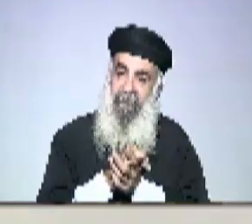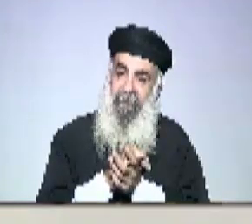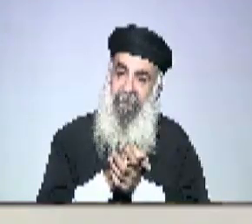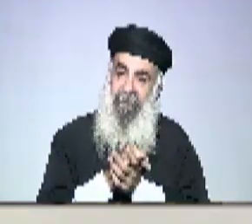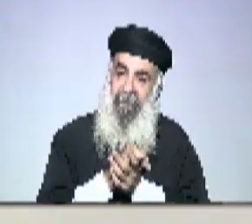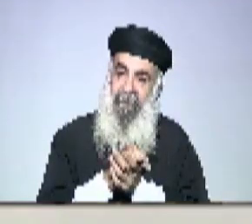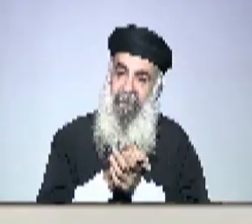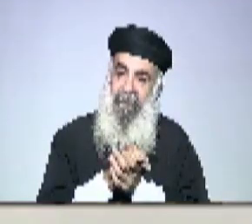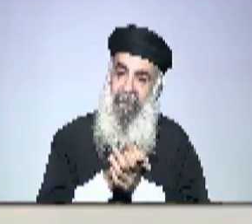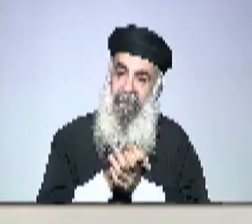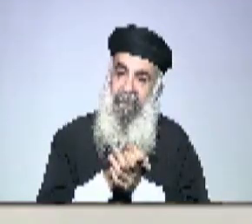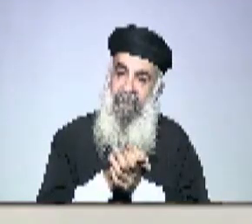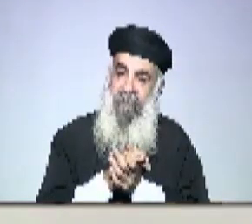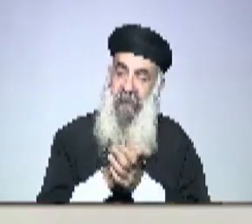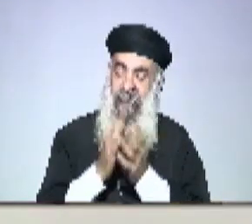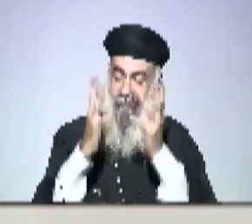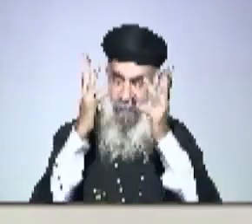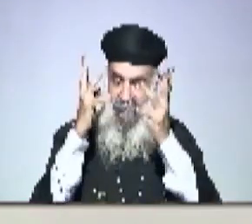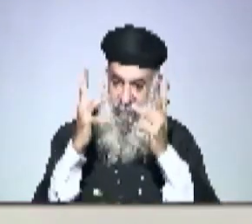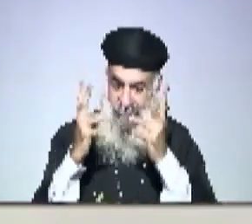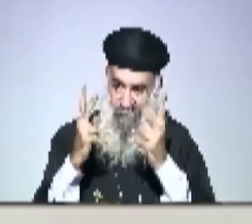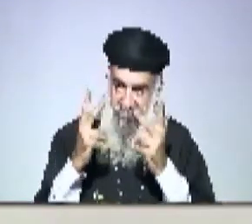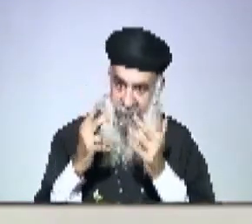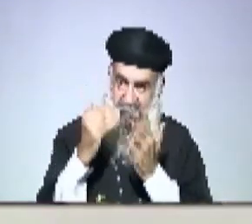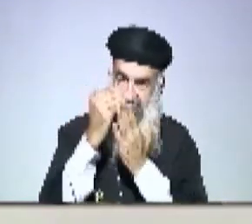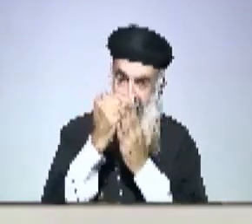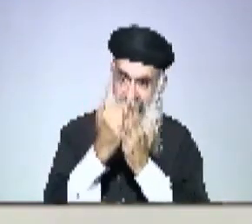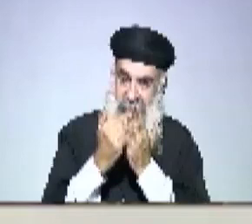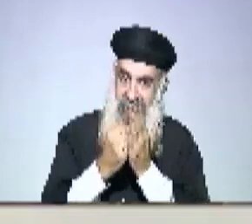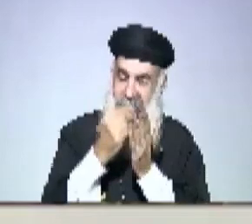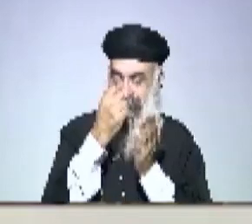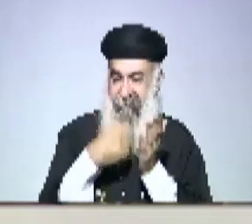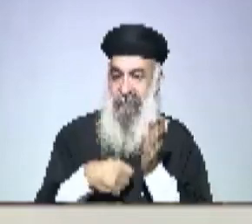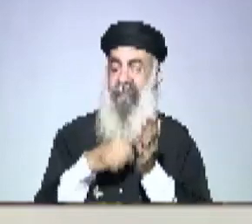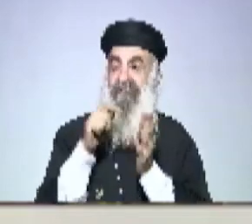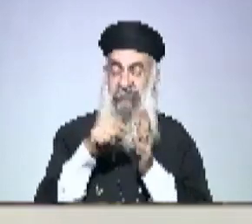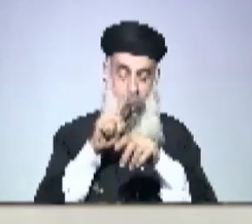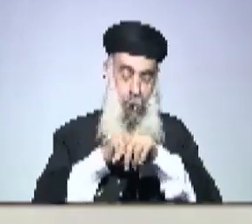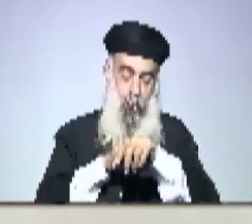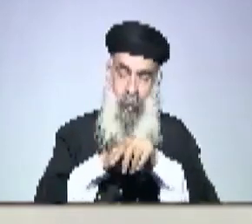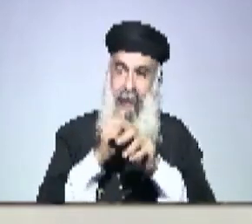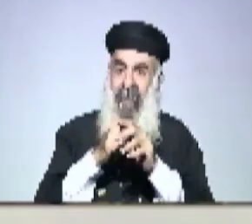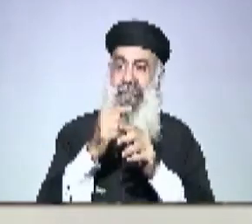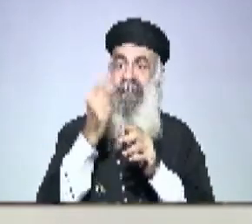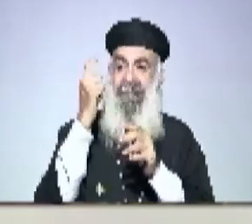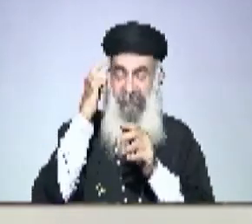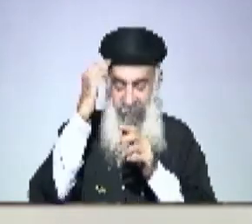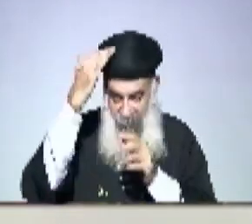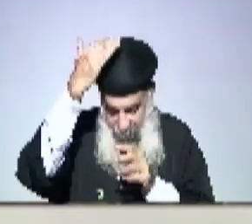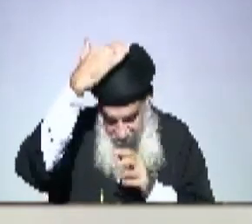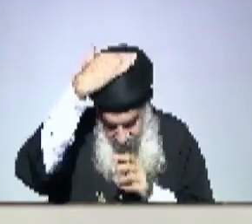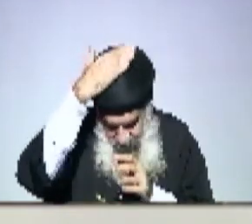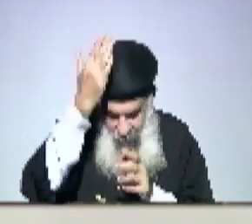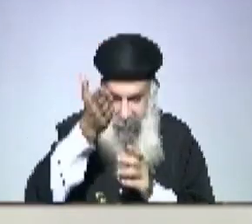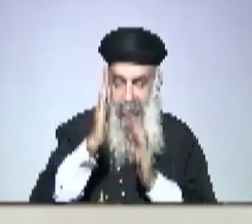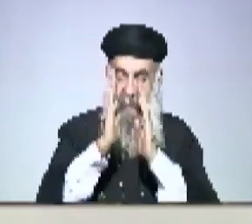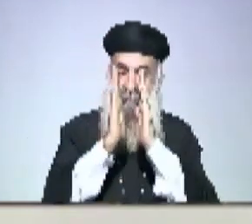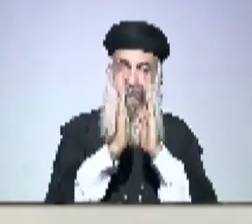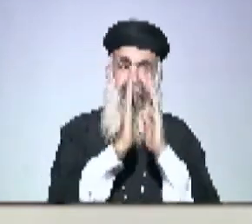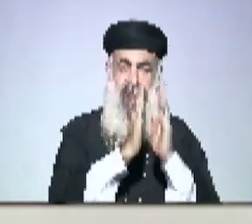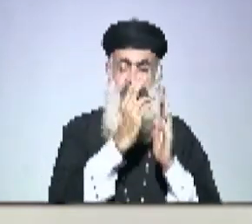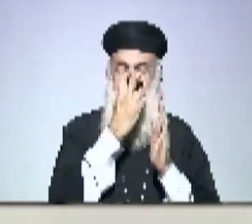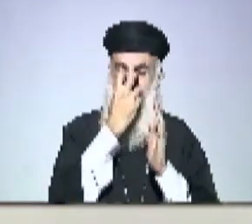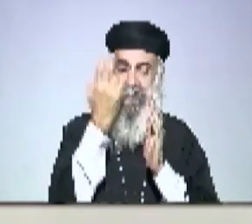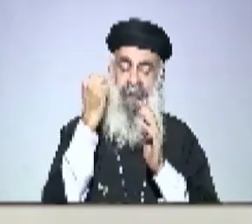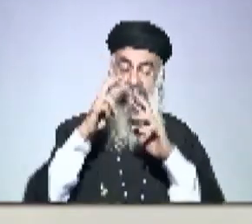طبعا الطقس في الكنيسه له تاريخ والتاريخ ده يجب ان يحترم ولما نيجي